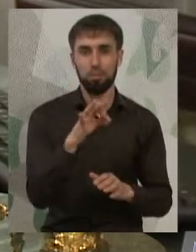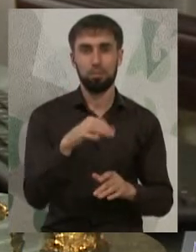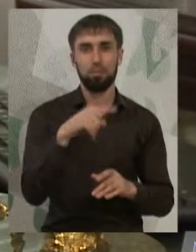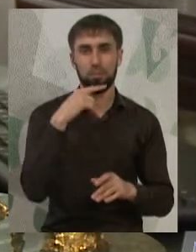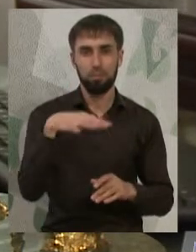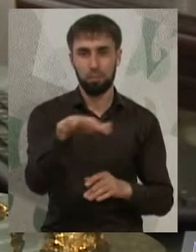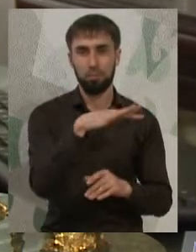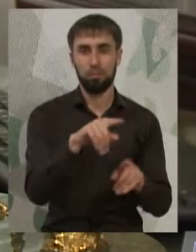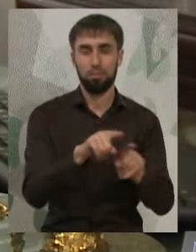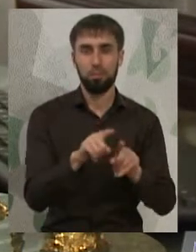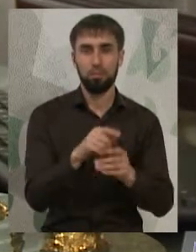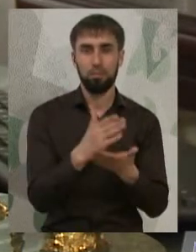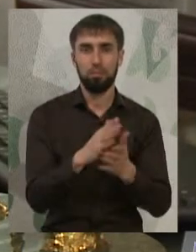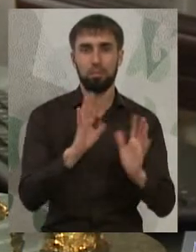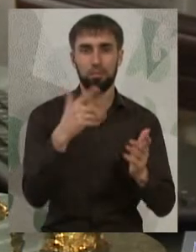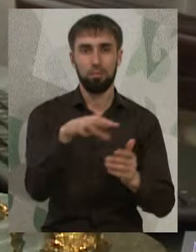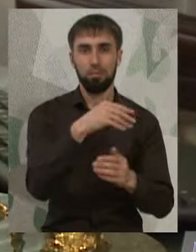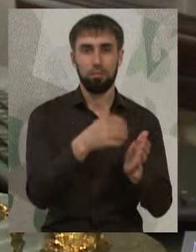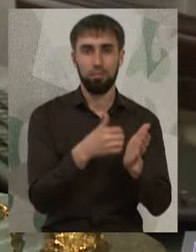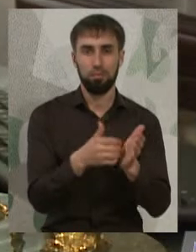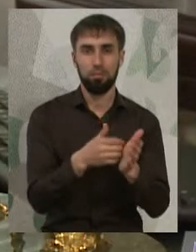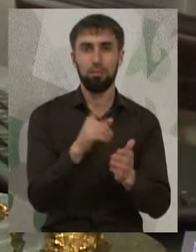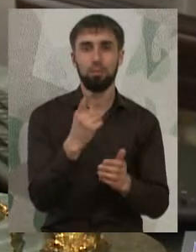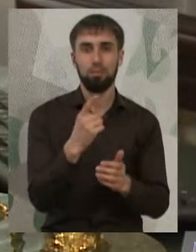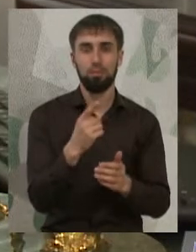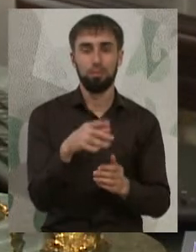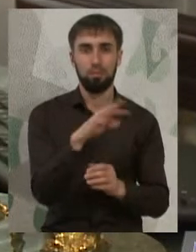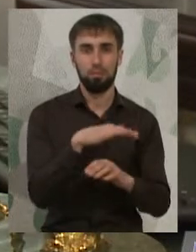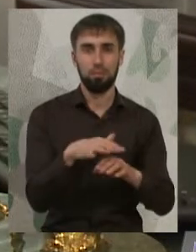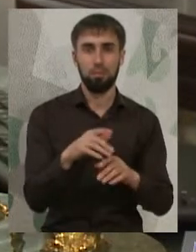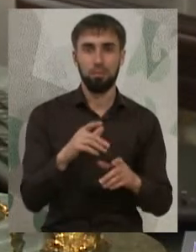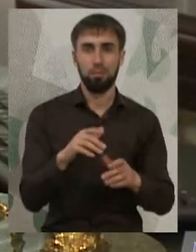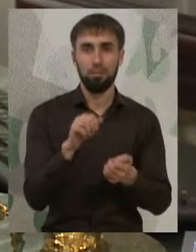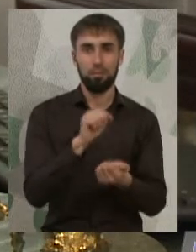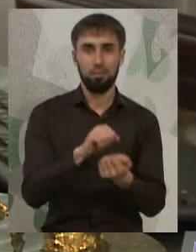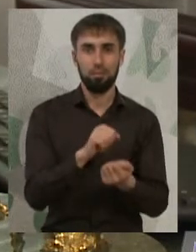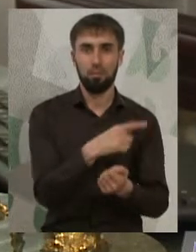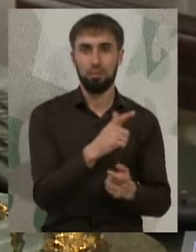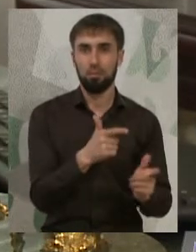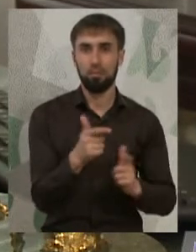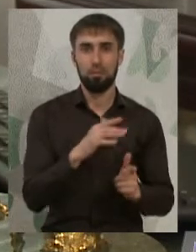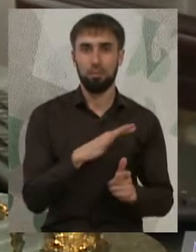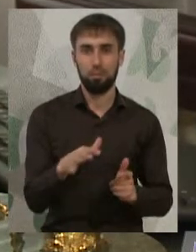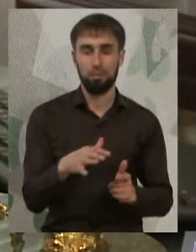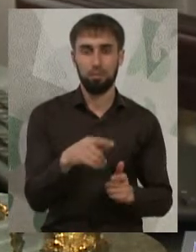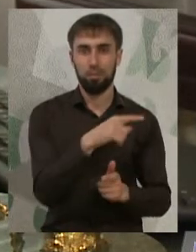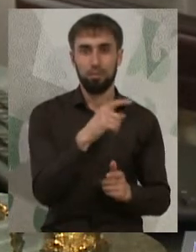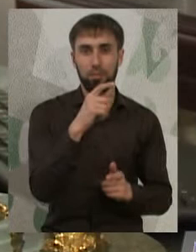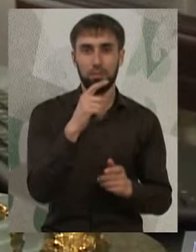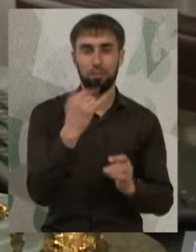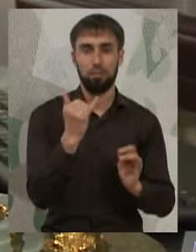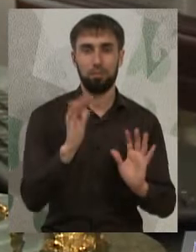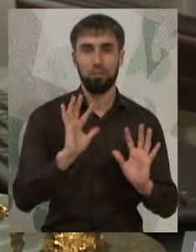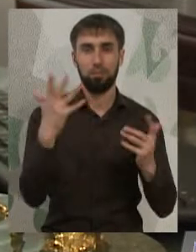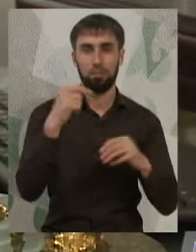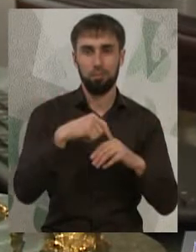но и в стране. Как бы, ну, фармрынок не был готов к такому заболеванию. Поэтому Минпромторг России, он